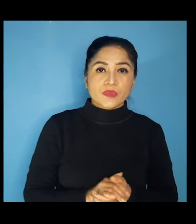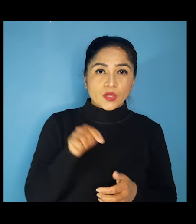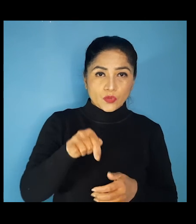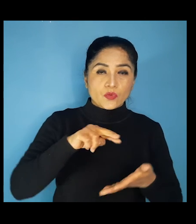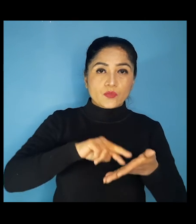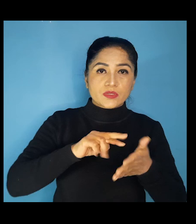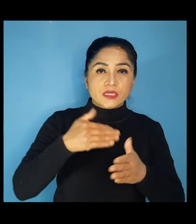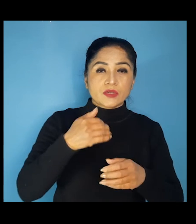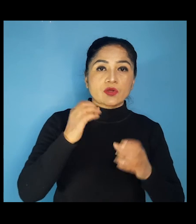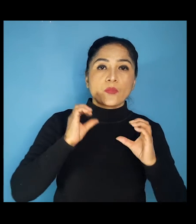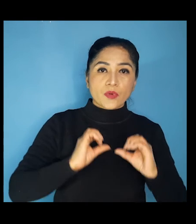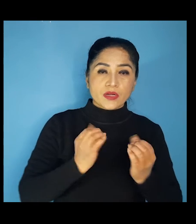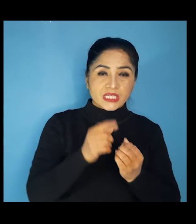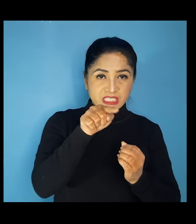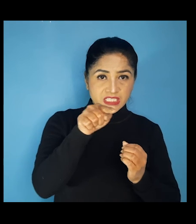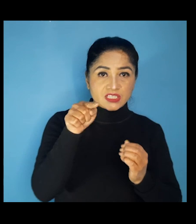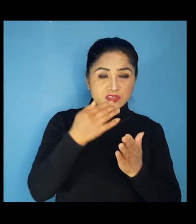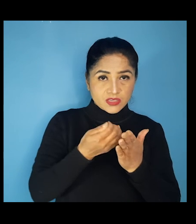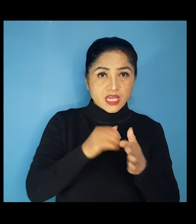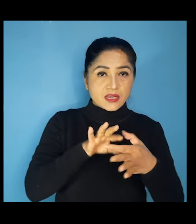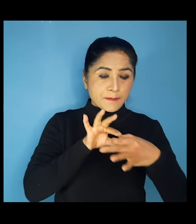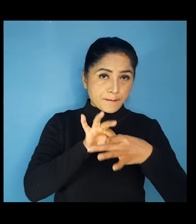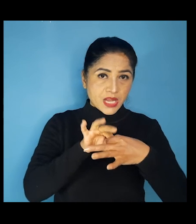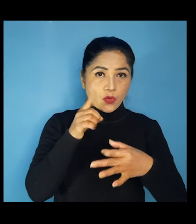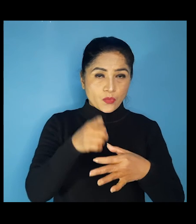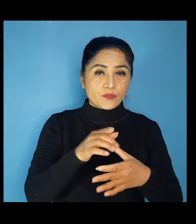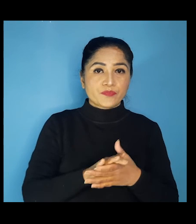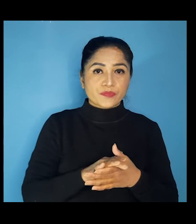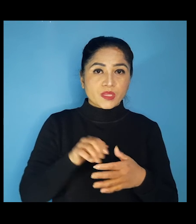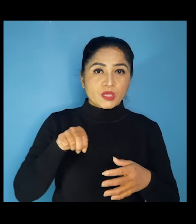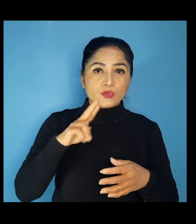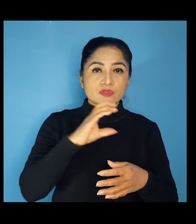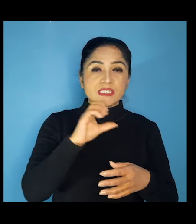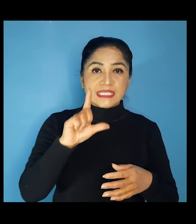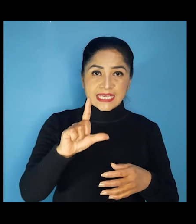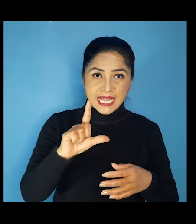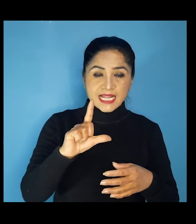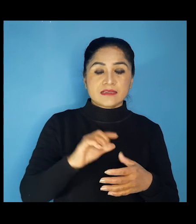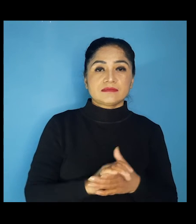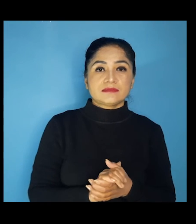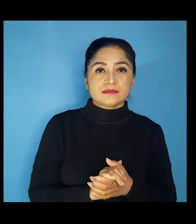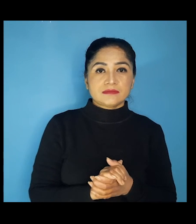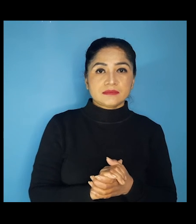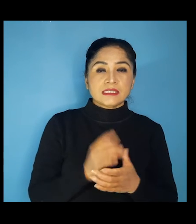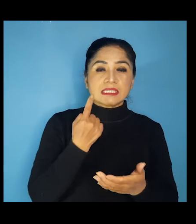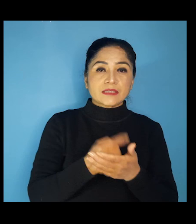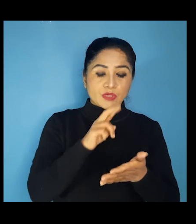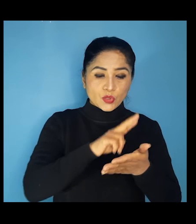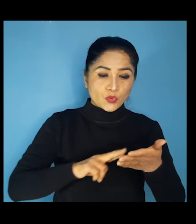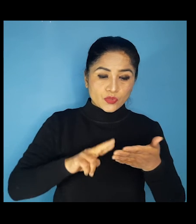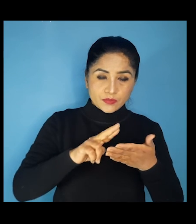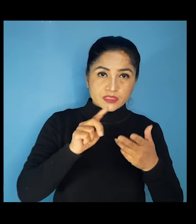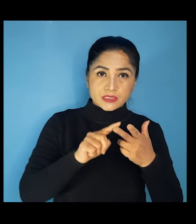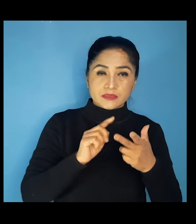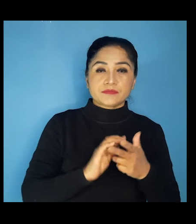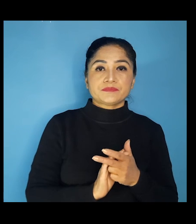यो परियोजनाको कार्यान्वयन यी संस्थाहरूले मिलेर गरेका हुन् द UCL Institute for Global Health, Kathmandu University